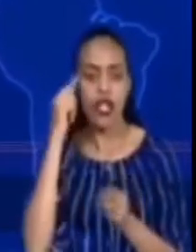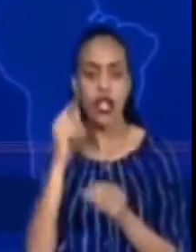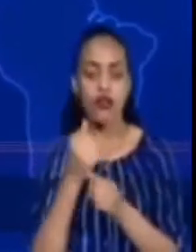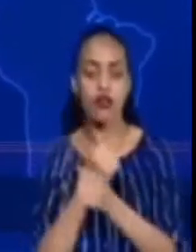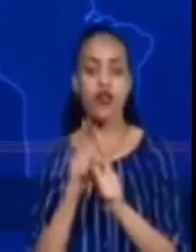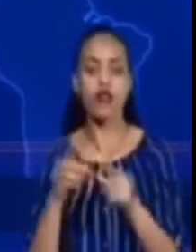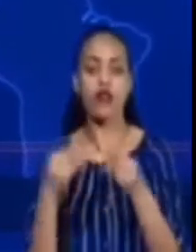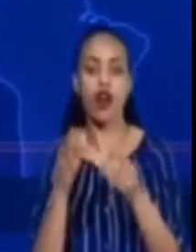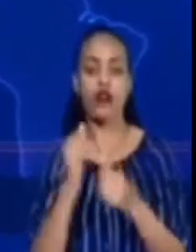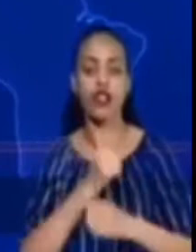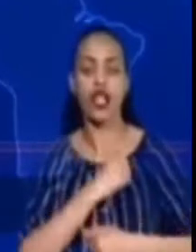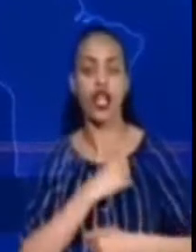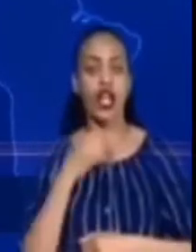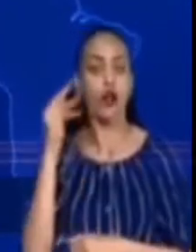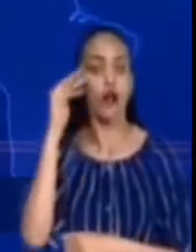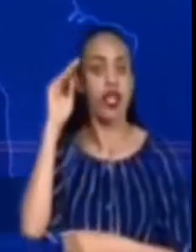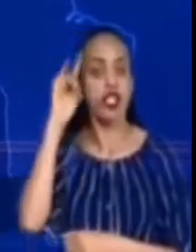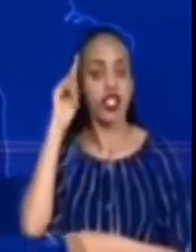ቦታብደተኒ